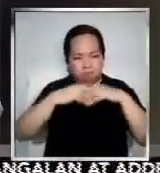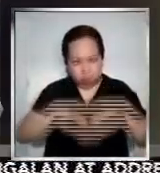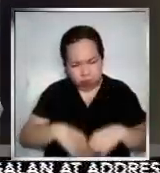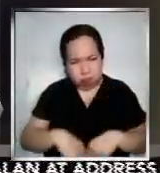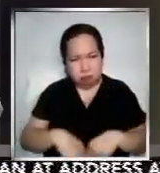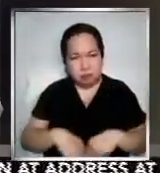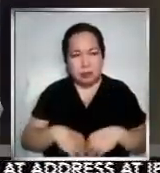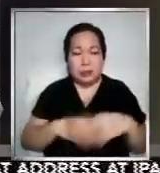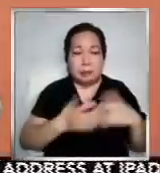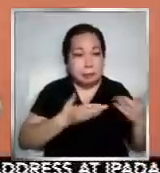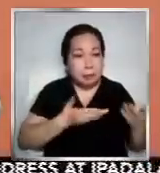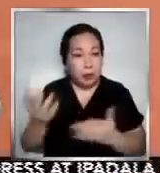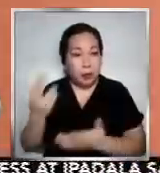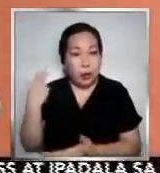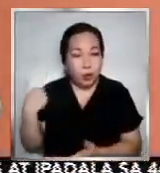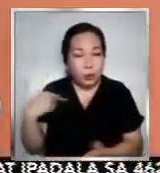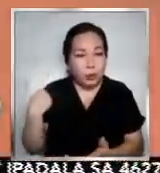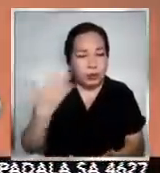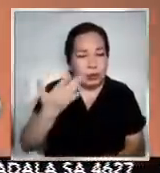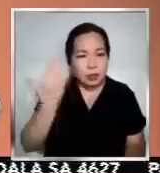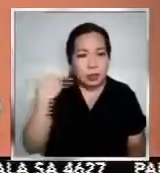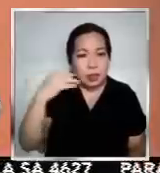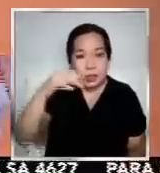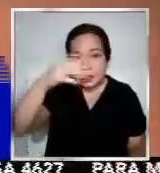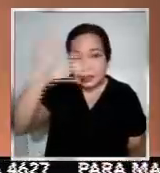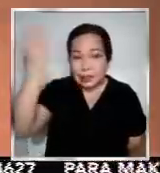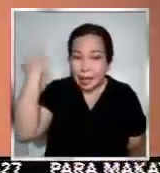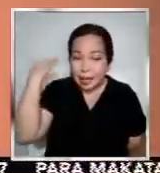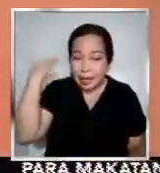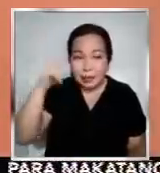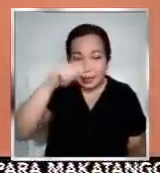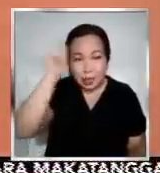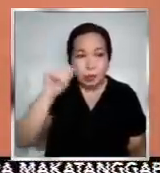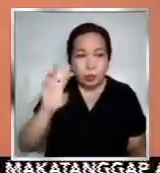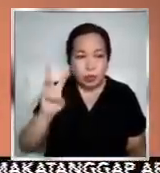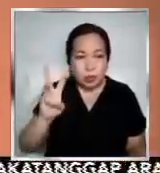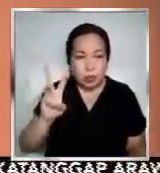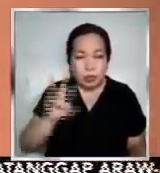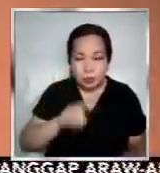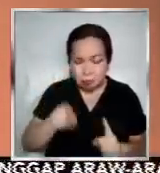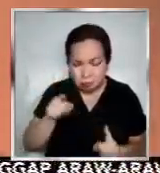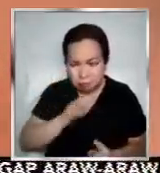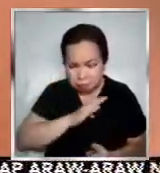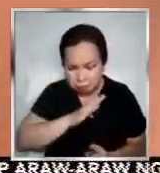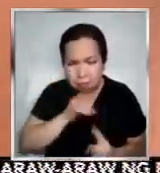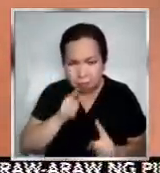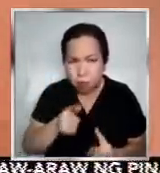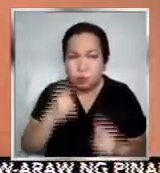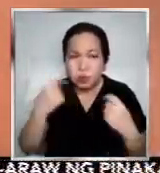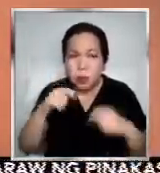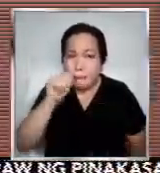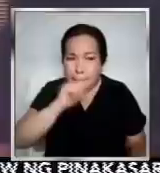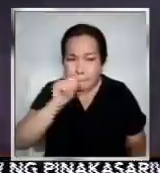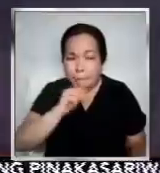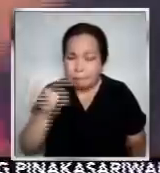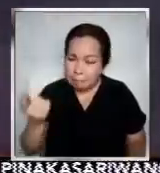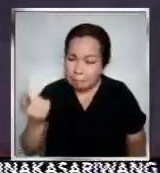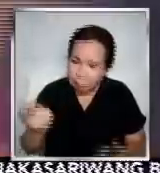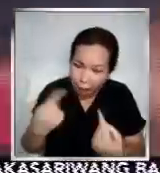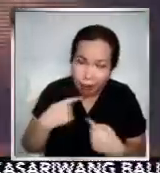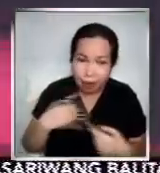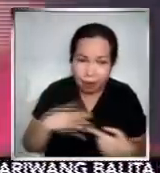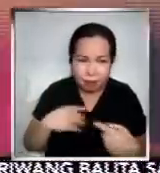noong April 6. Sabi ko basta lalabang ka, babalik ka. Promise mo, babalik ka, babalik ka.